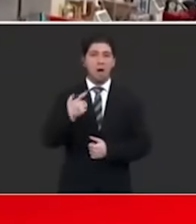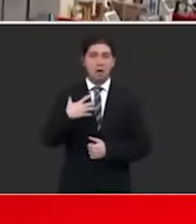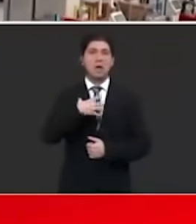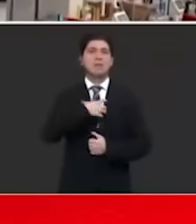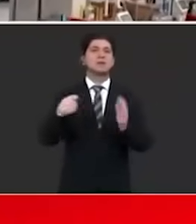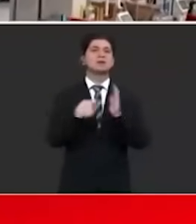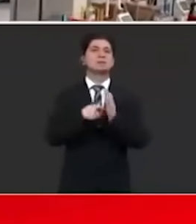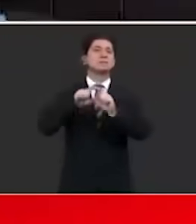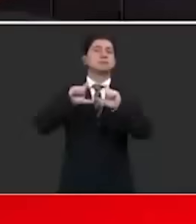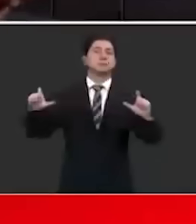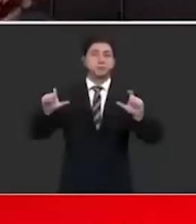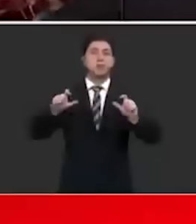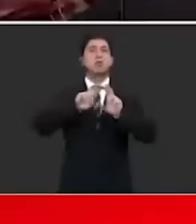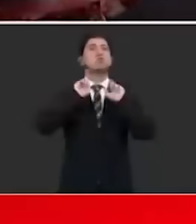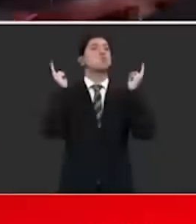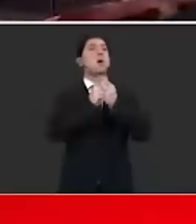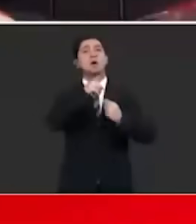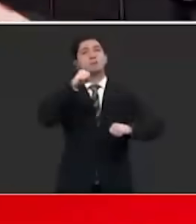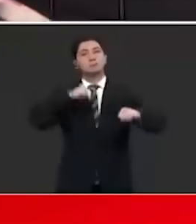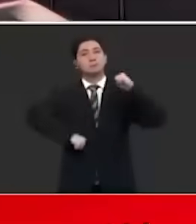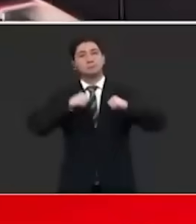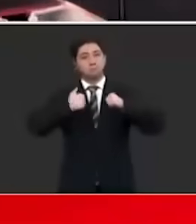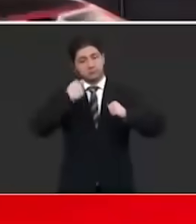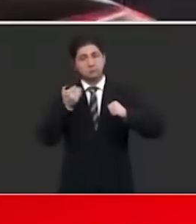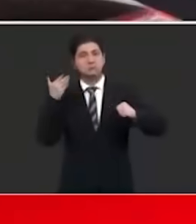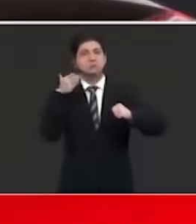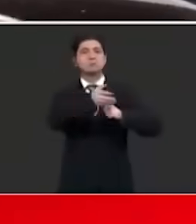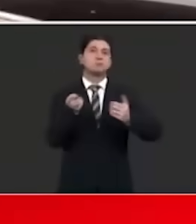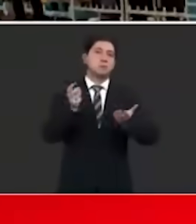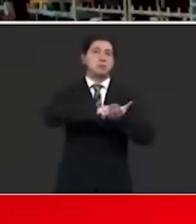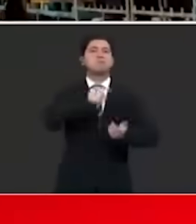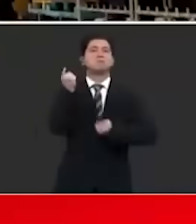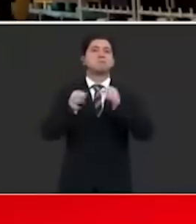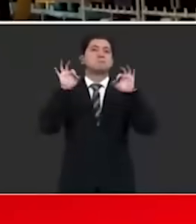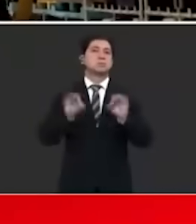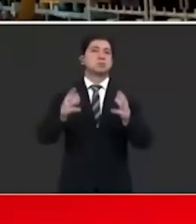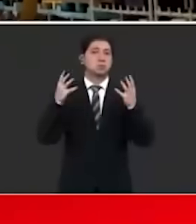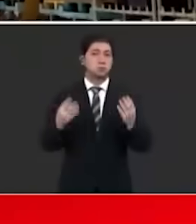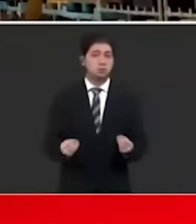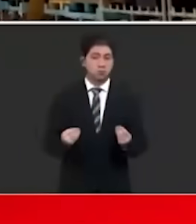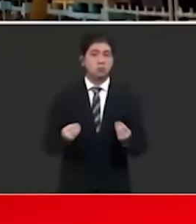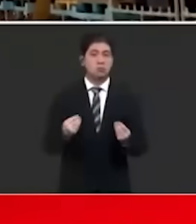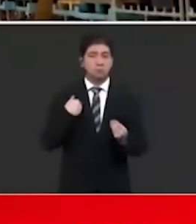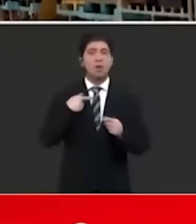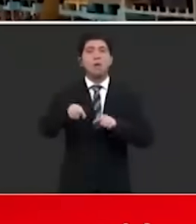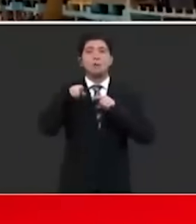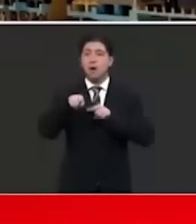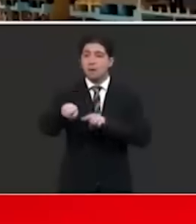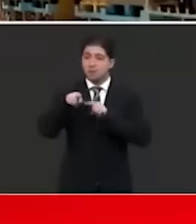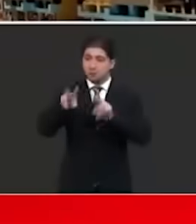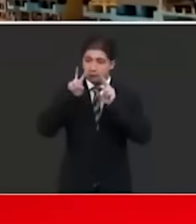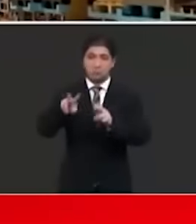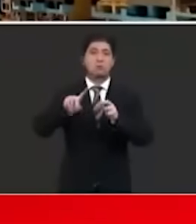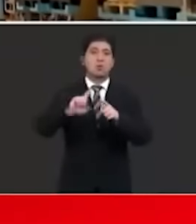markamızla küresel rekabetteki yerimizi aldık. Her aşamasını yakından takip ettiğim bu